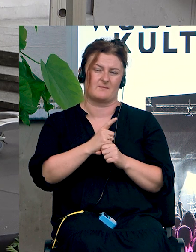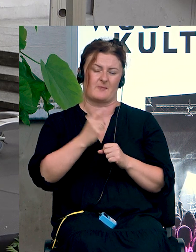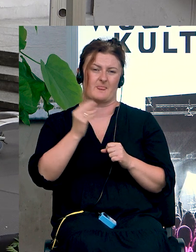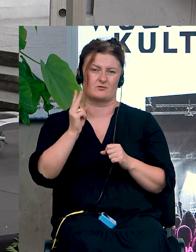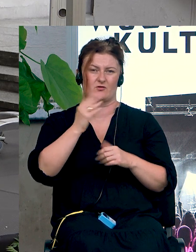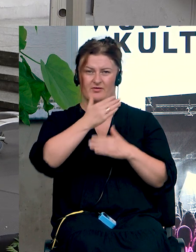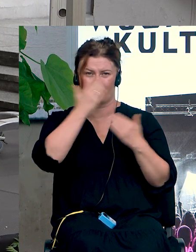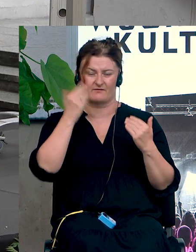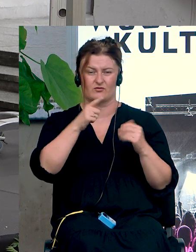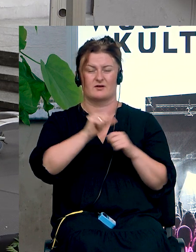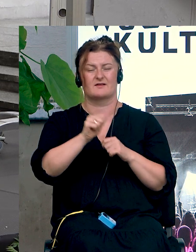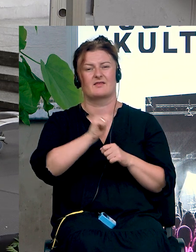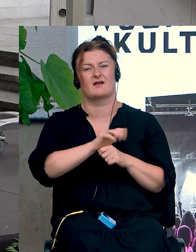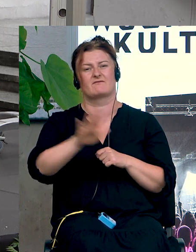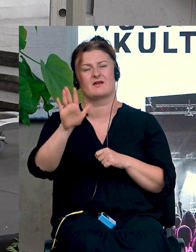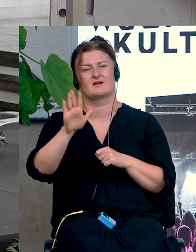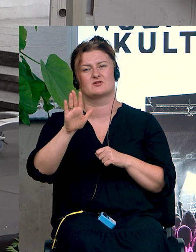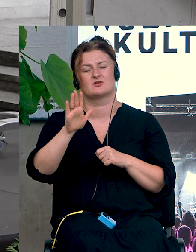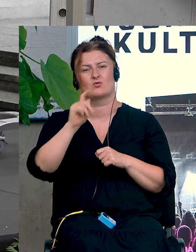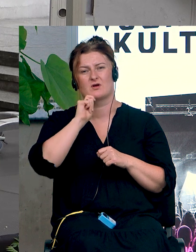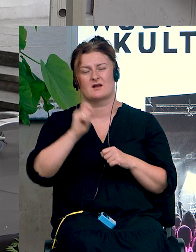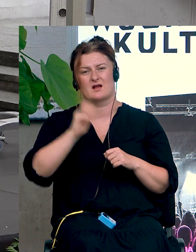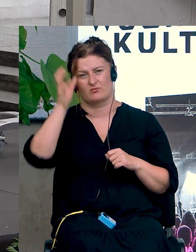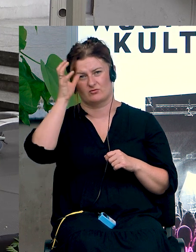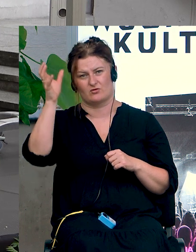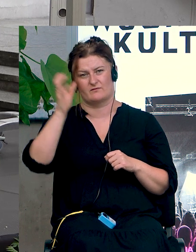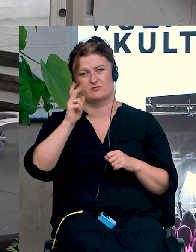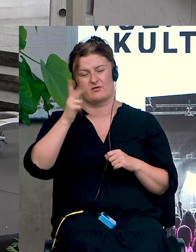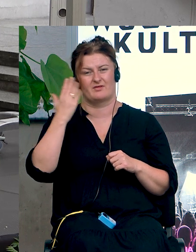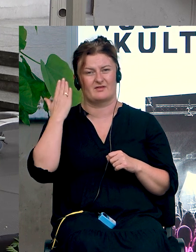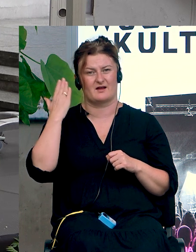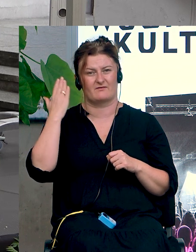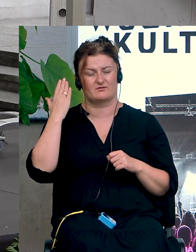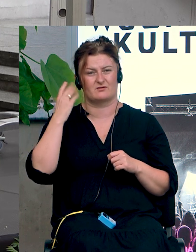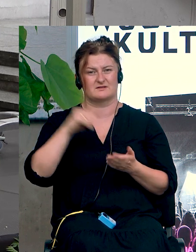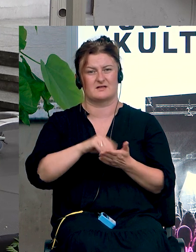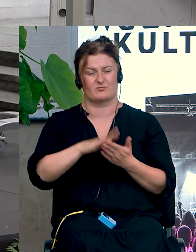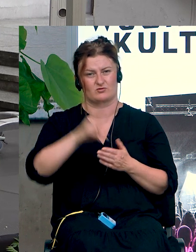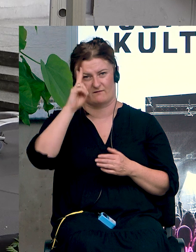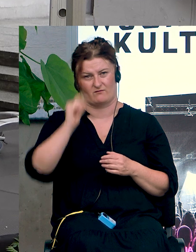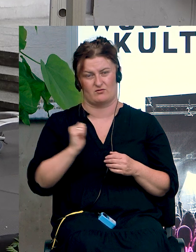найвидатніших українських авторів і поетів, який нещодавно записався до війська. Я коли